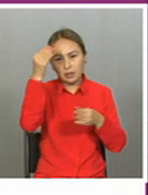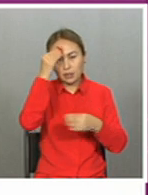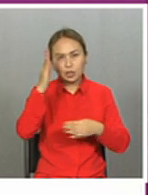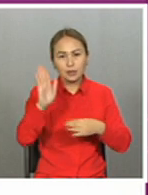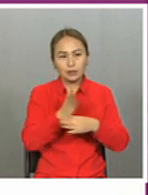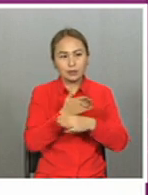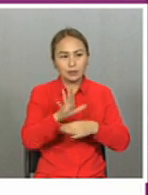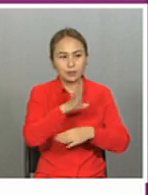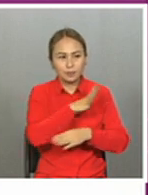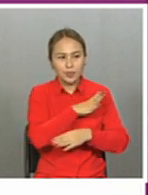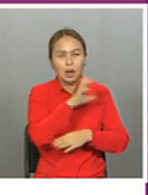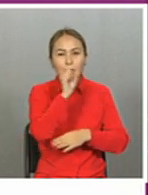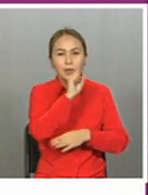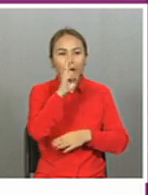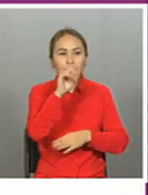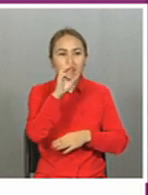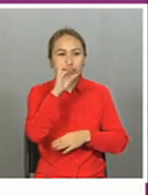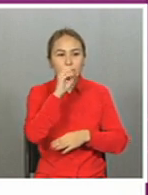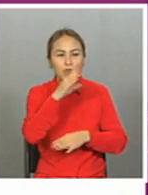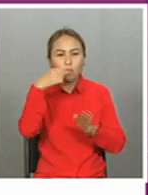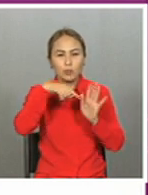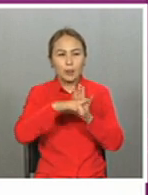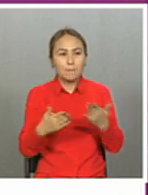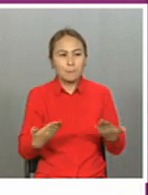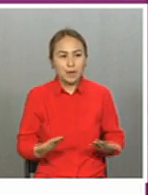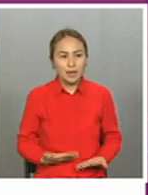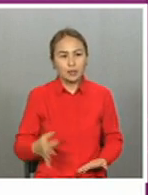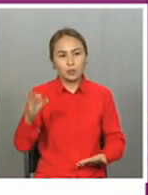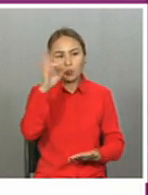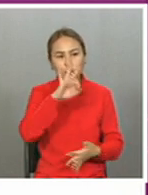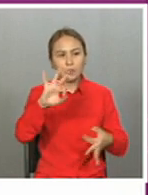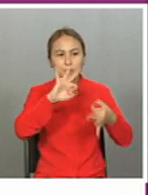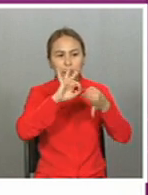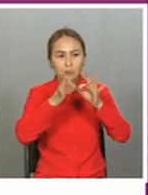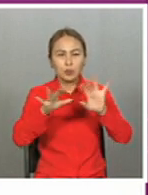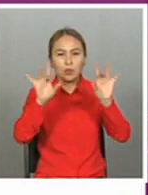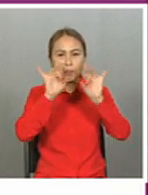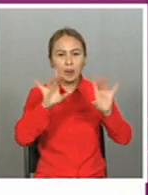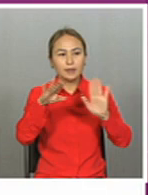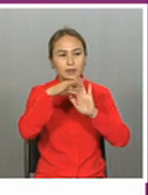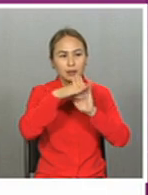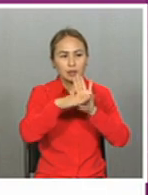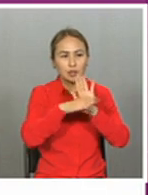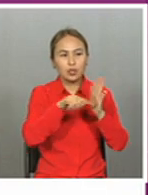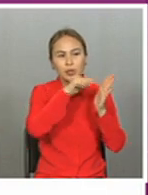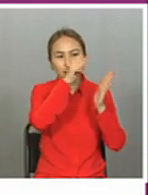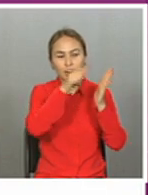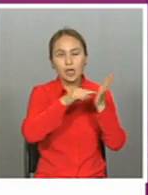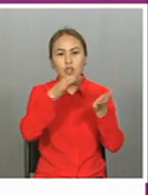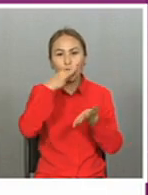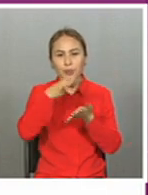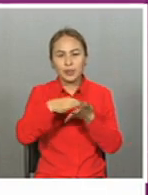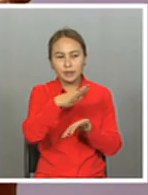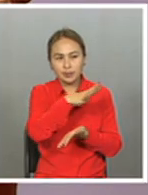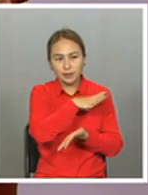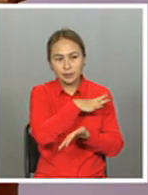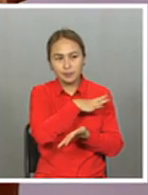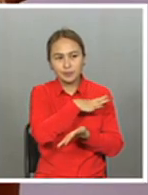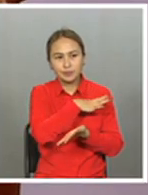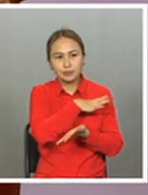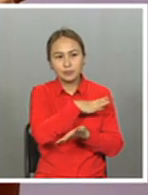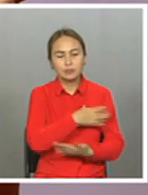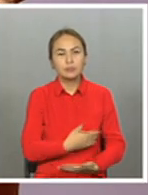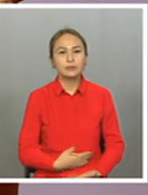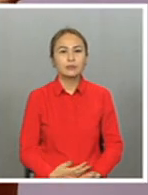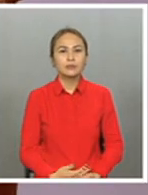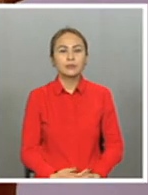ажыраттыңдар. Әбілхан Қастеевтің өмір баяны бойынша пікір білдіруге бағытталған сұрақтарға жауап бердіңдер.